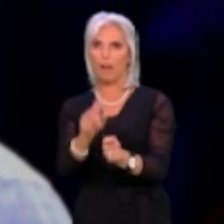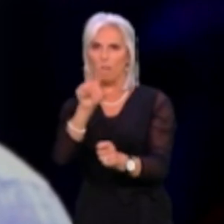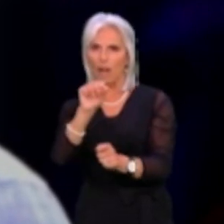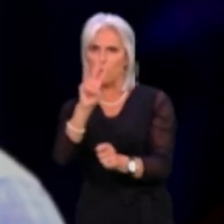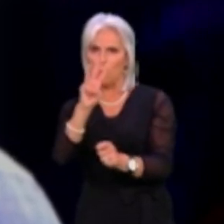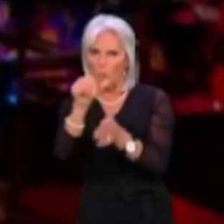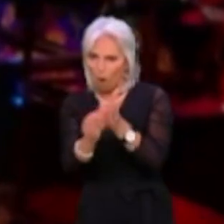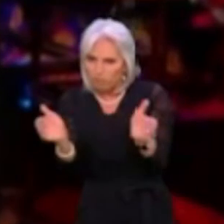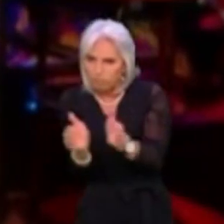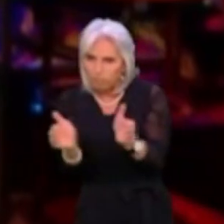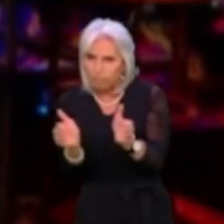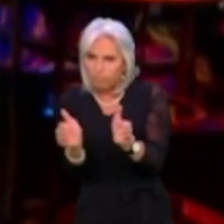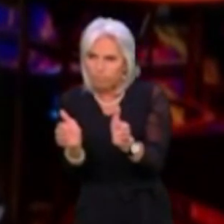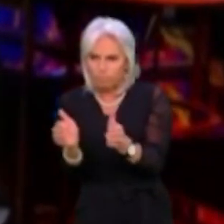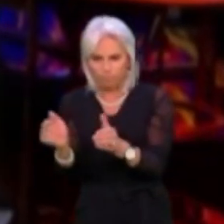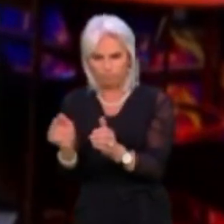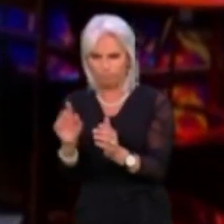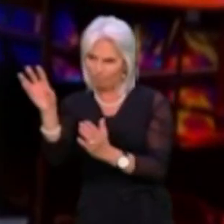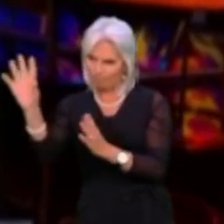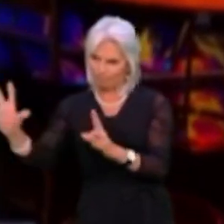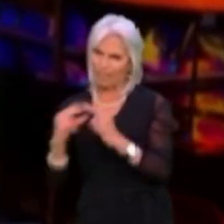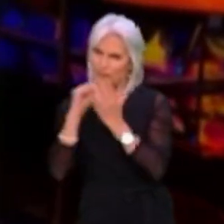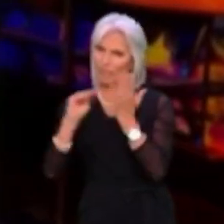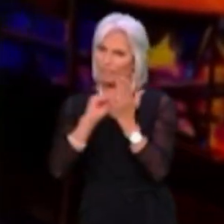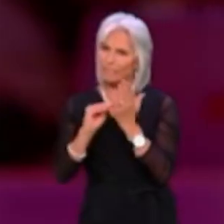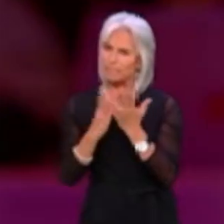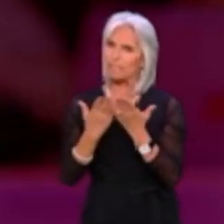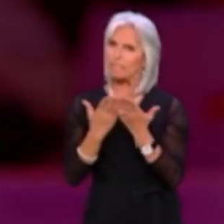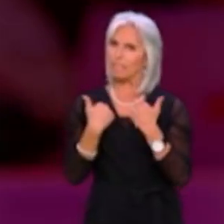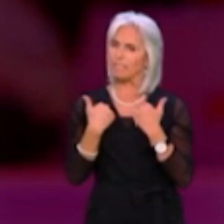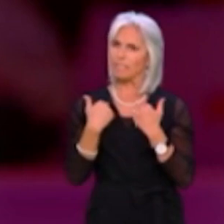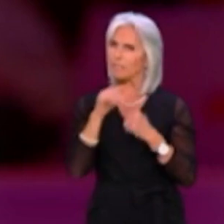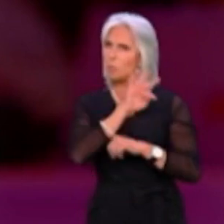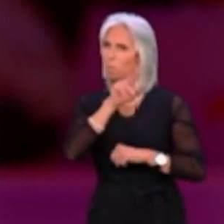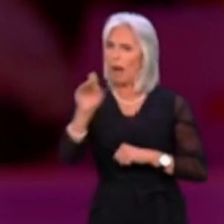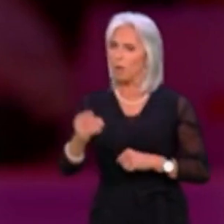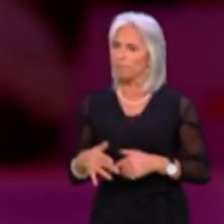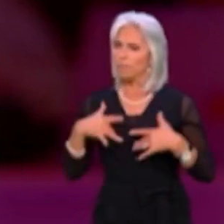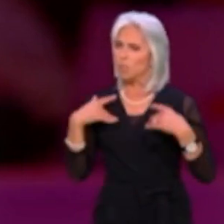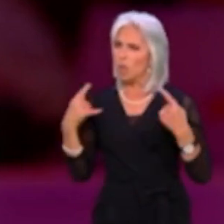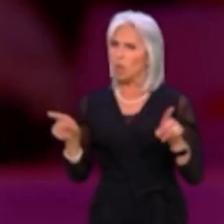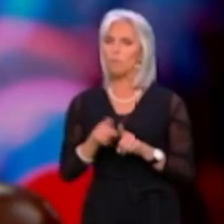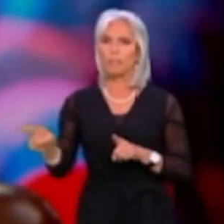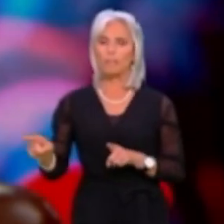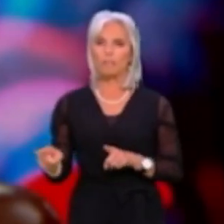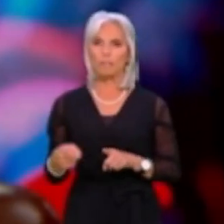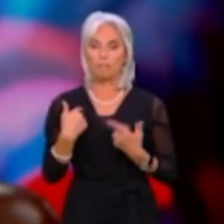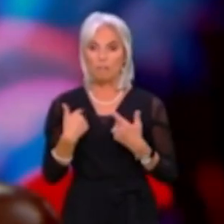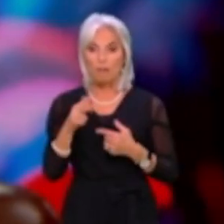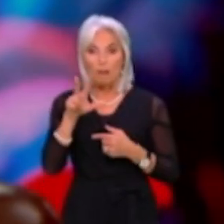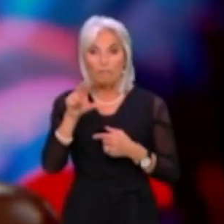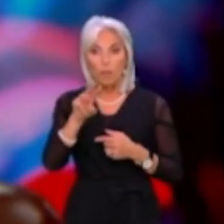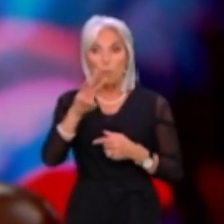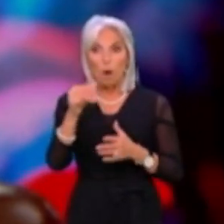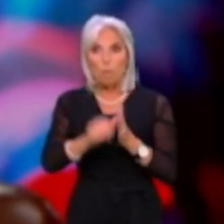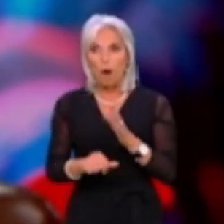Oui. Et il y a un passage qui m'a beaucoup touchée. Je pense que tous les parents vont ressentir ce que ça peut être. Vous vous êtes dit, en fait, pendant 23